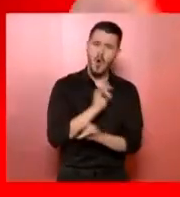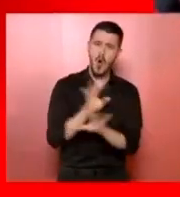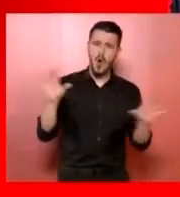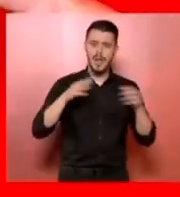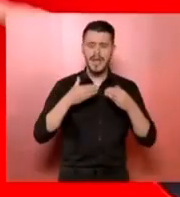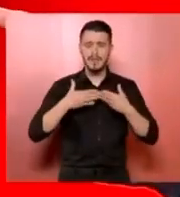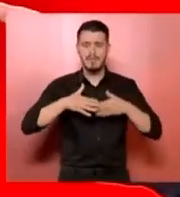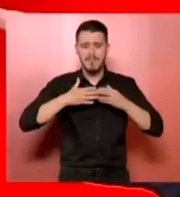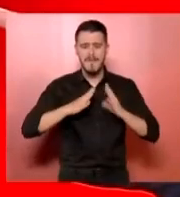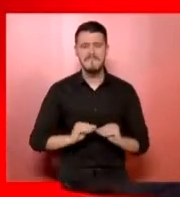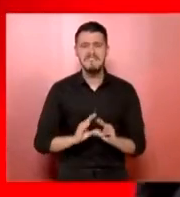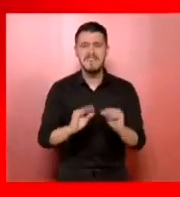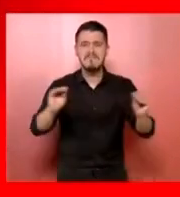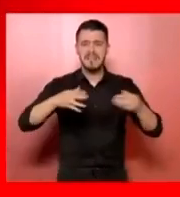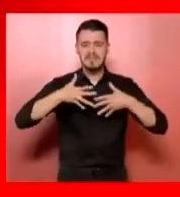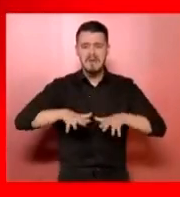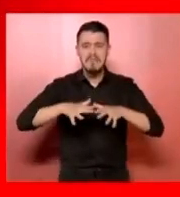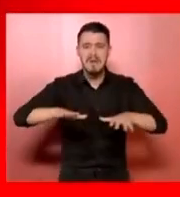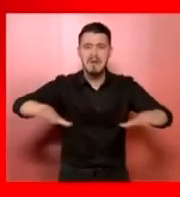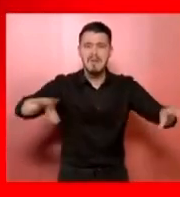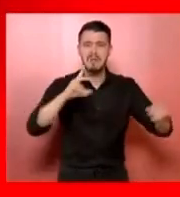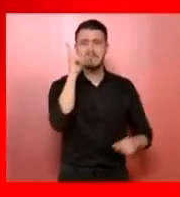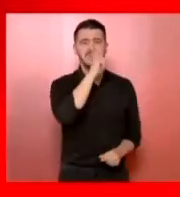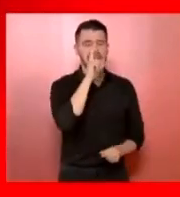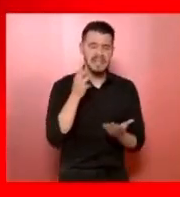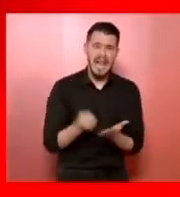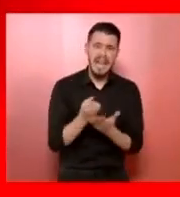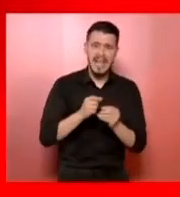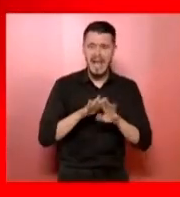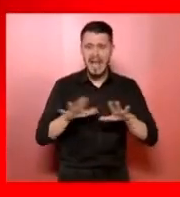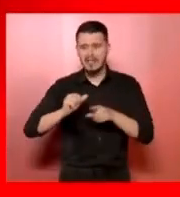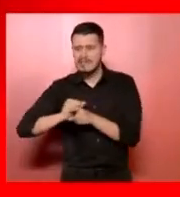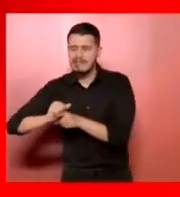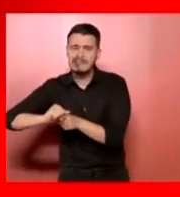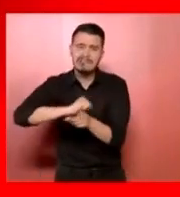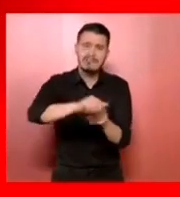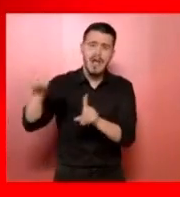χωρίς απειλές μπορούν να συζητήσουν για το μέλλον.